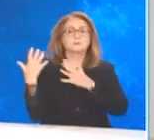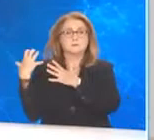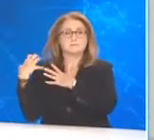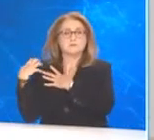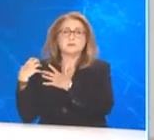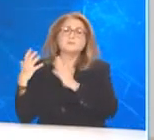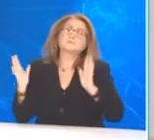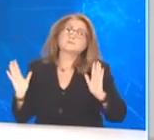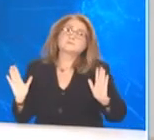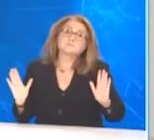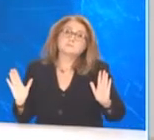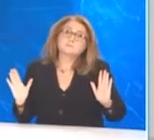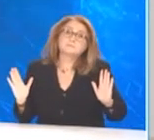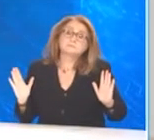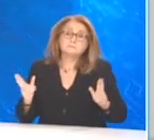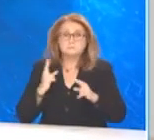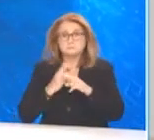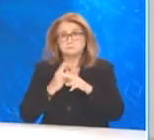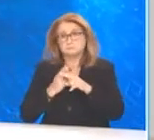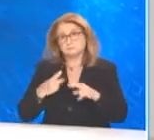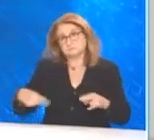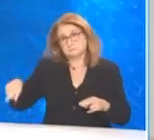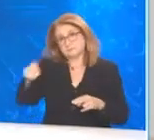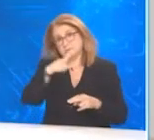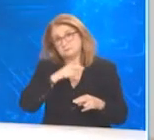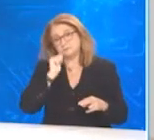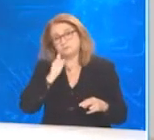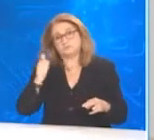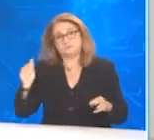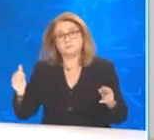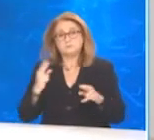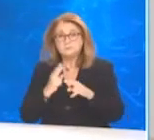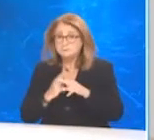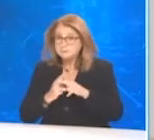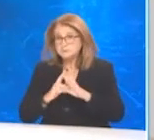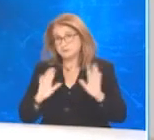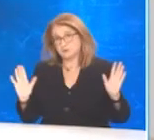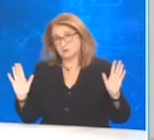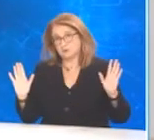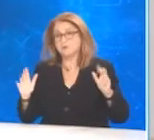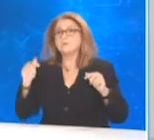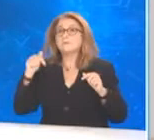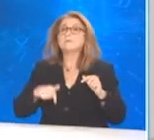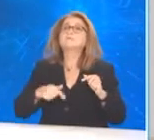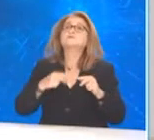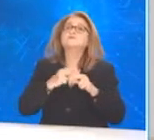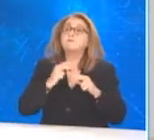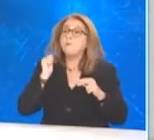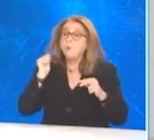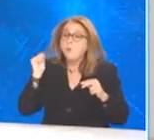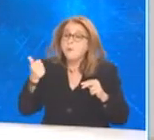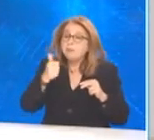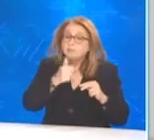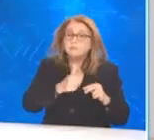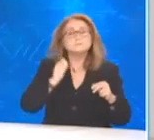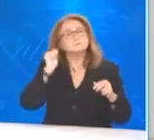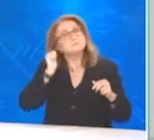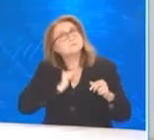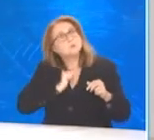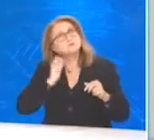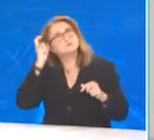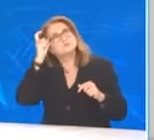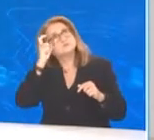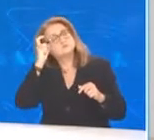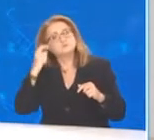κοινότητα νομίζω ότι είναι ατομική, είναι σημαντική και αυτό που καλούμε όλους είναι ο καθένας για άλλη μια φορά